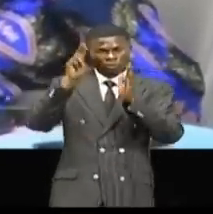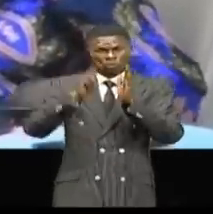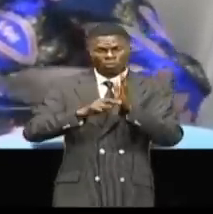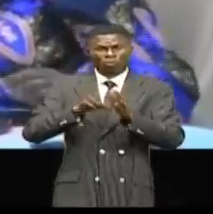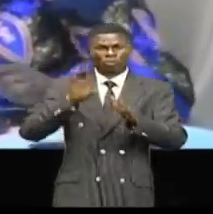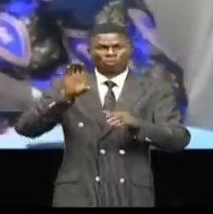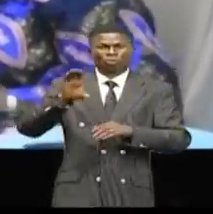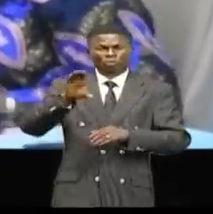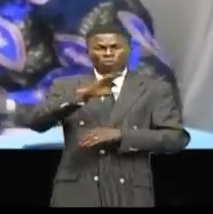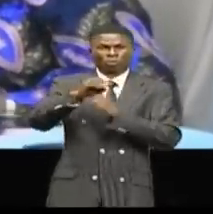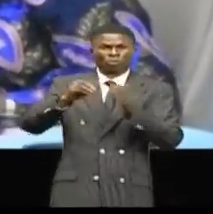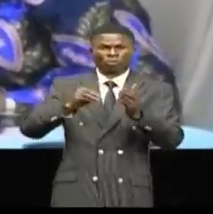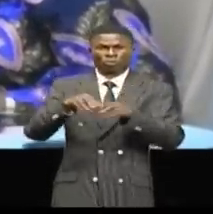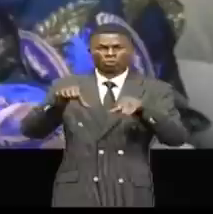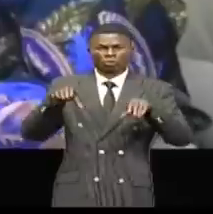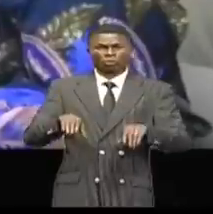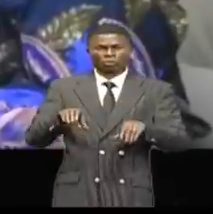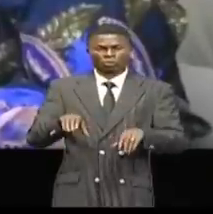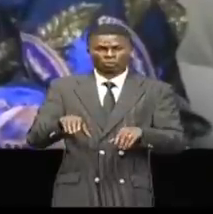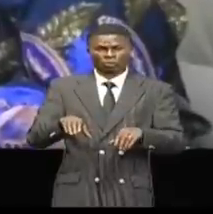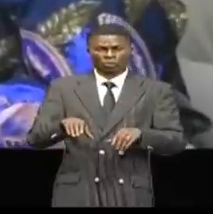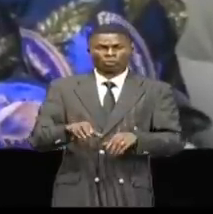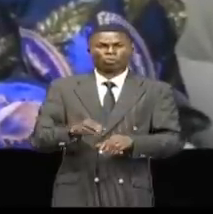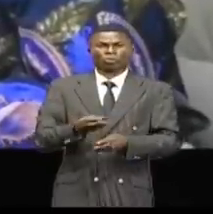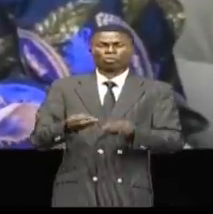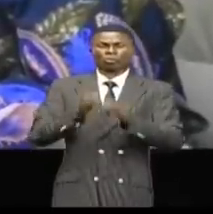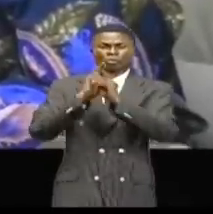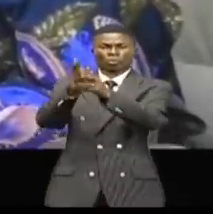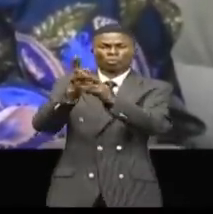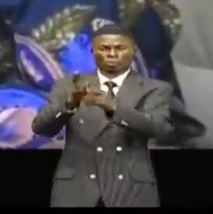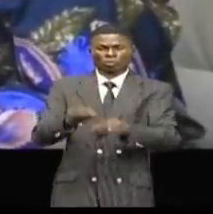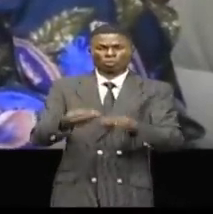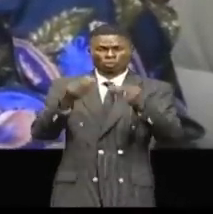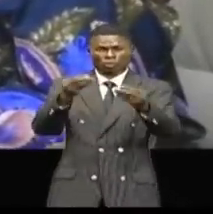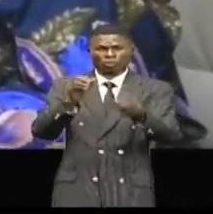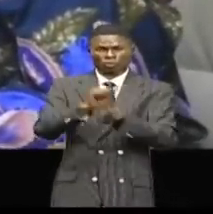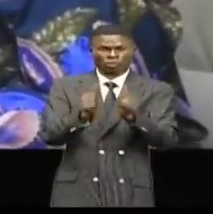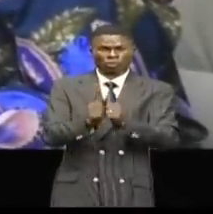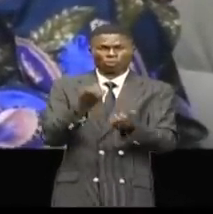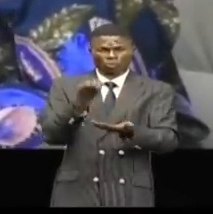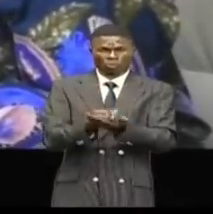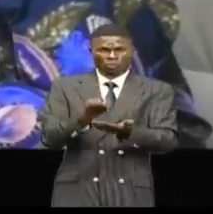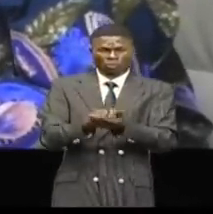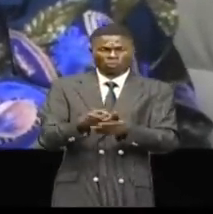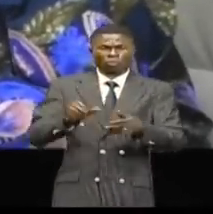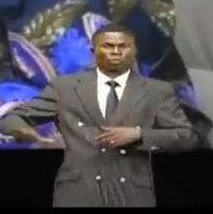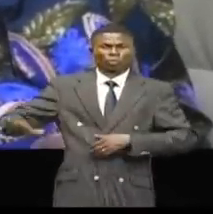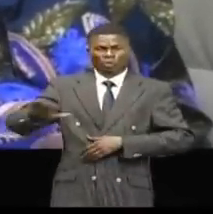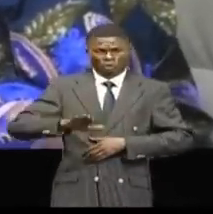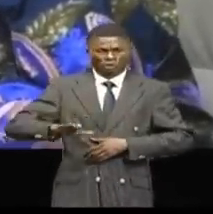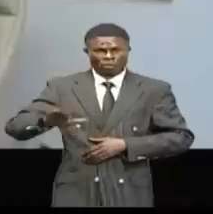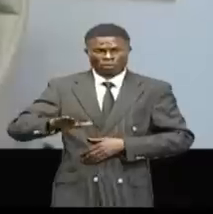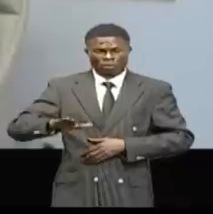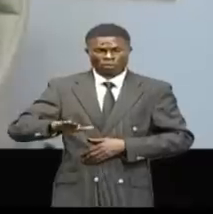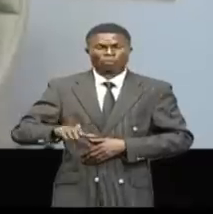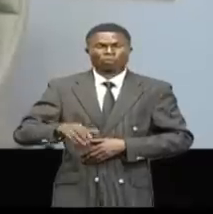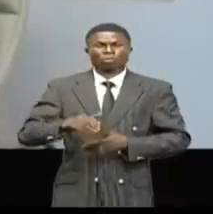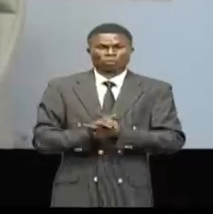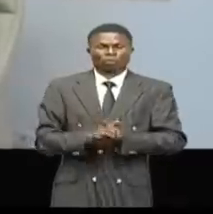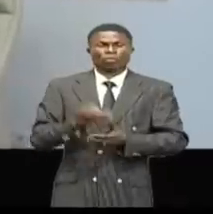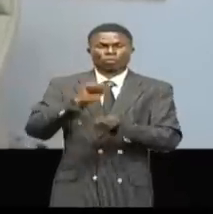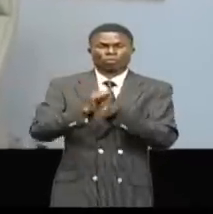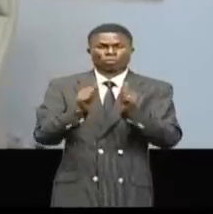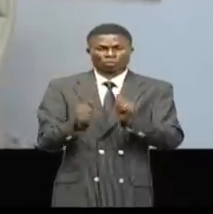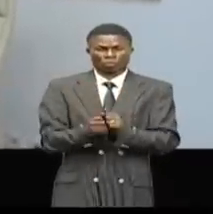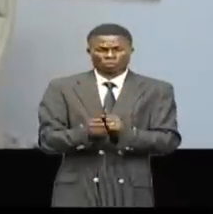Banque centrale du Congo a présenté au Conseil la conjoncture économique du pays. En effet, la